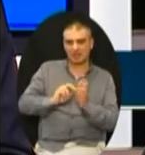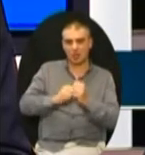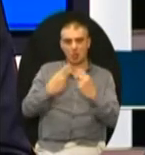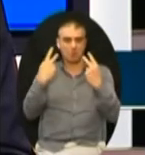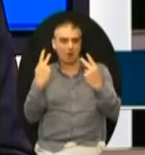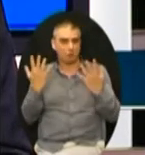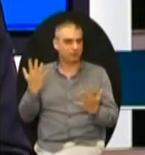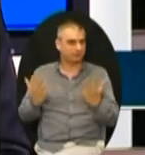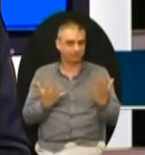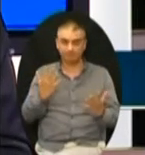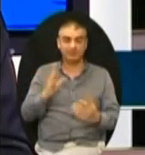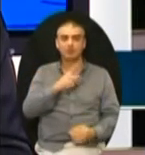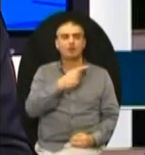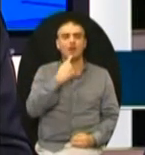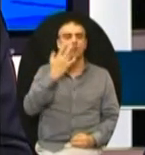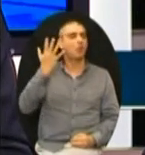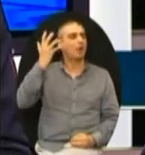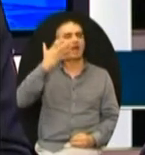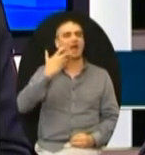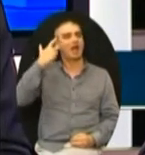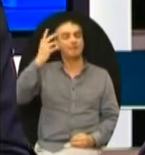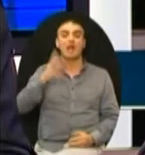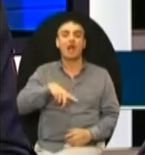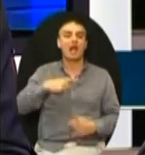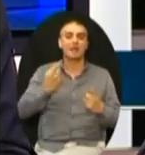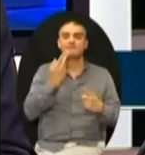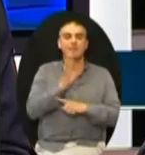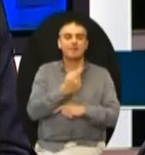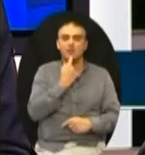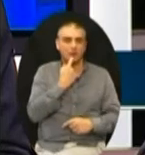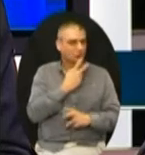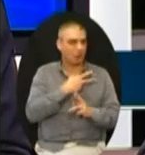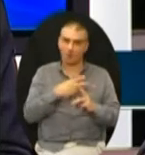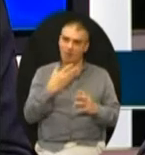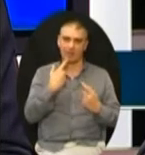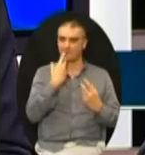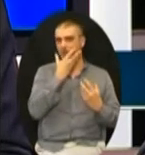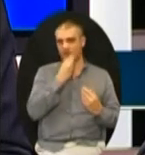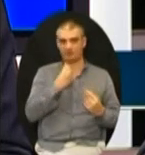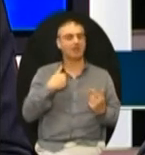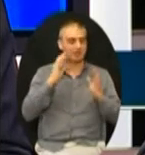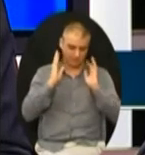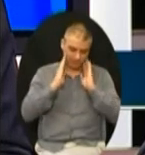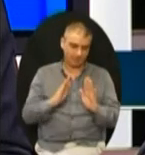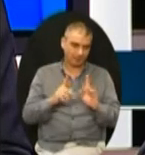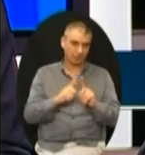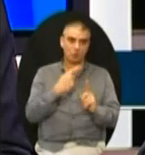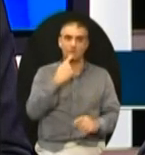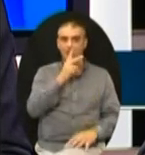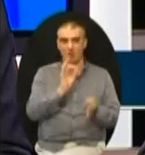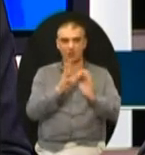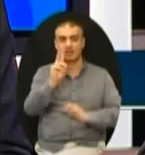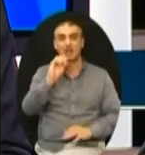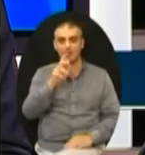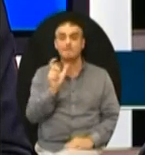מהותי, אני יודע שאמרת חז"ל, חיים ומוות ביד הלשון, היא לא רק אמרת כנף יפה, אני באמת מאמין, כמו שאמר כמר,